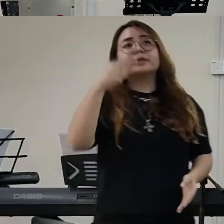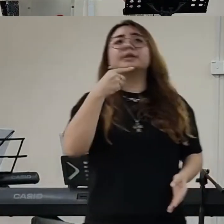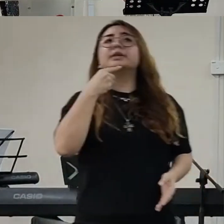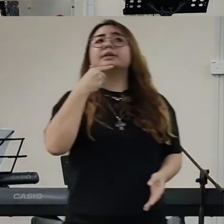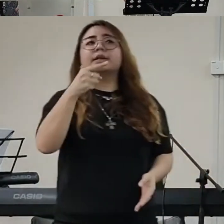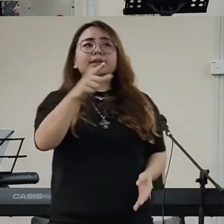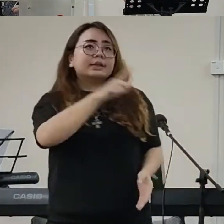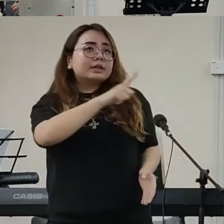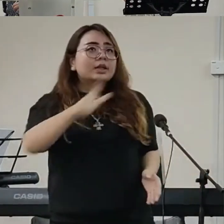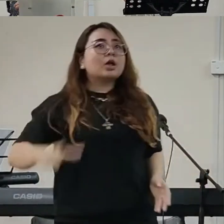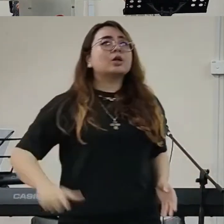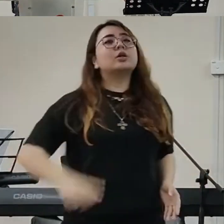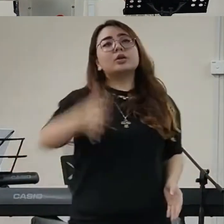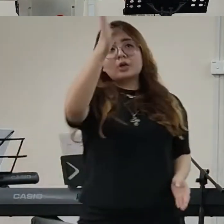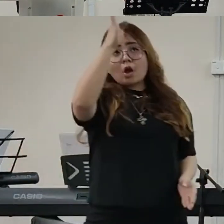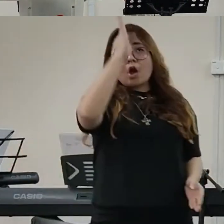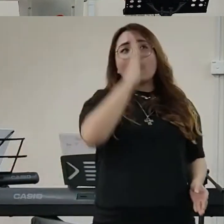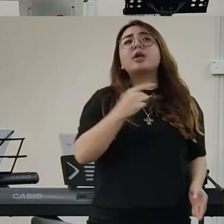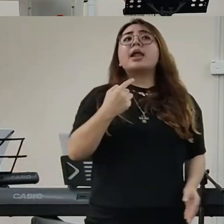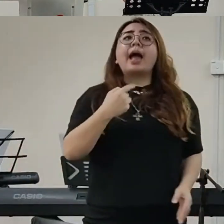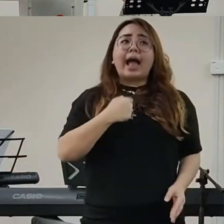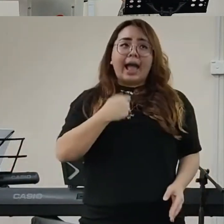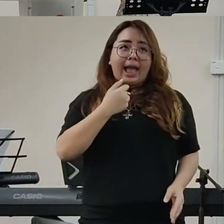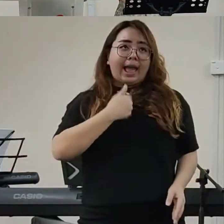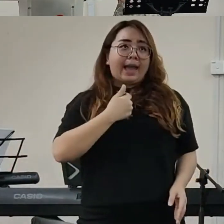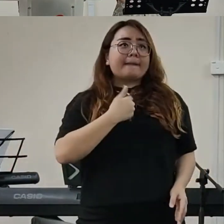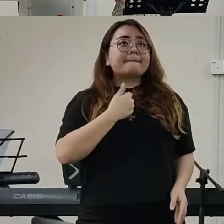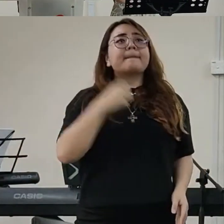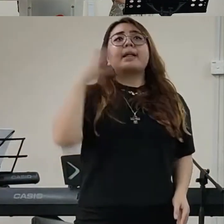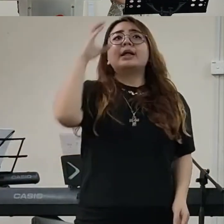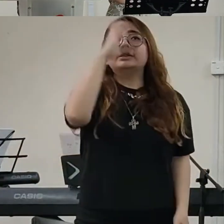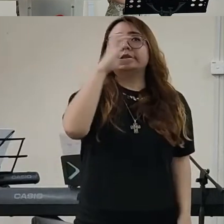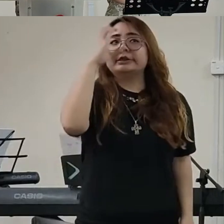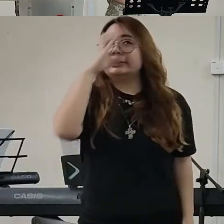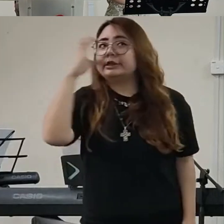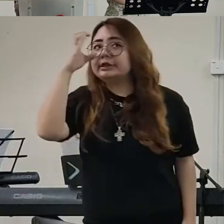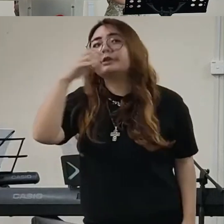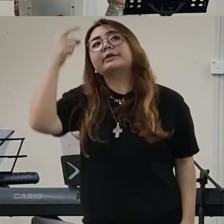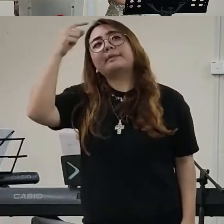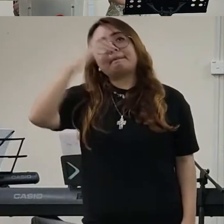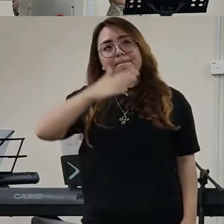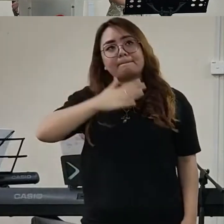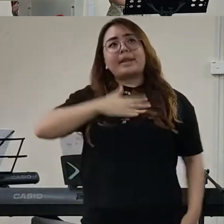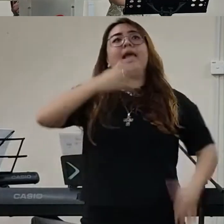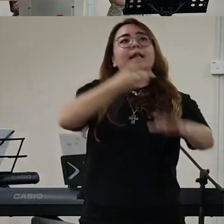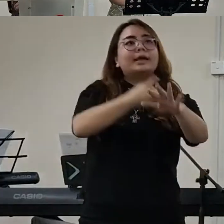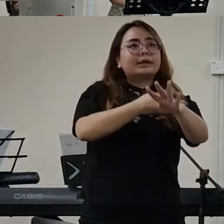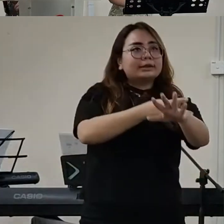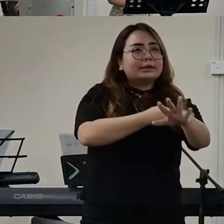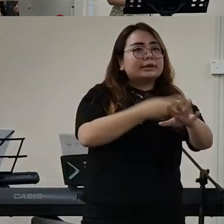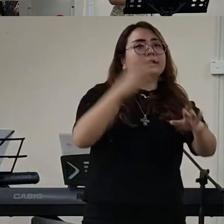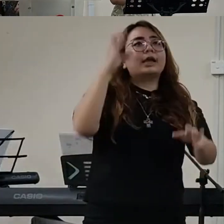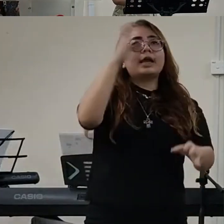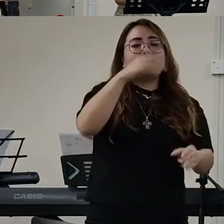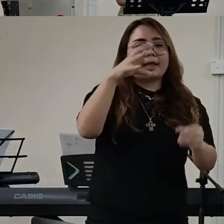God, indeed I myself will search for my sheep and seek them out. 我们接下来跳到第十一